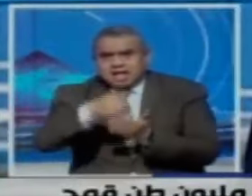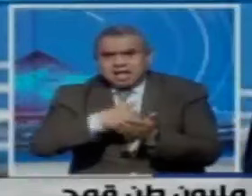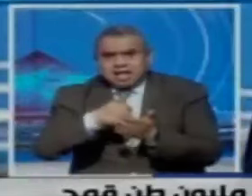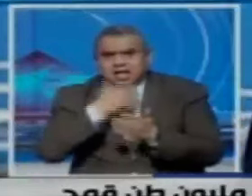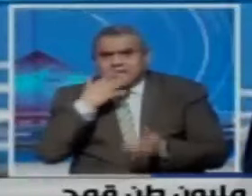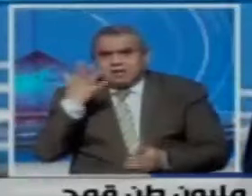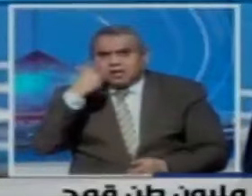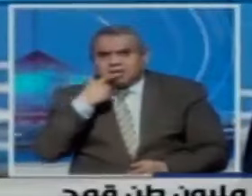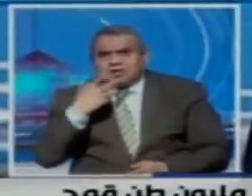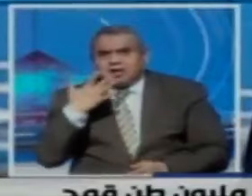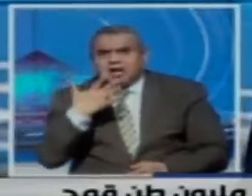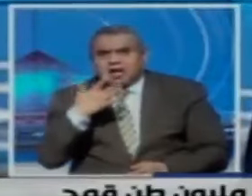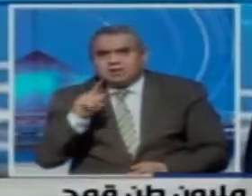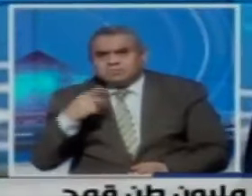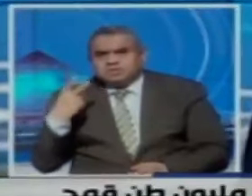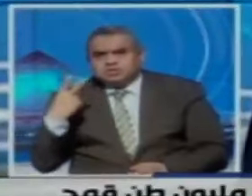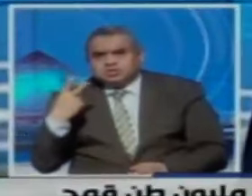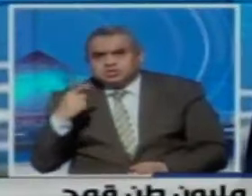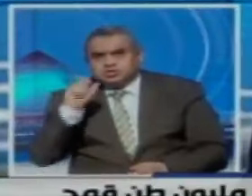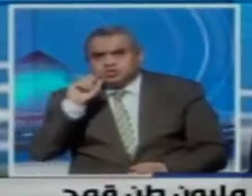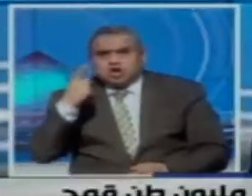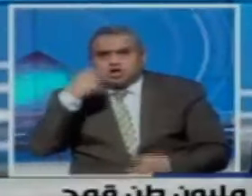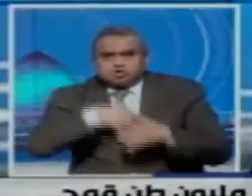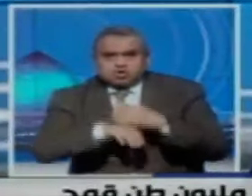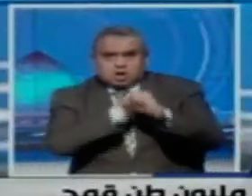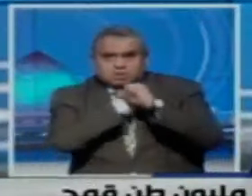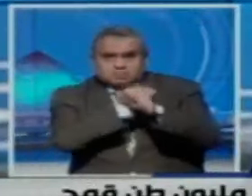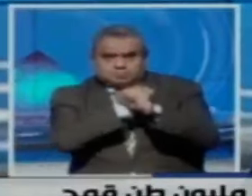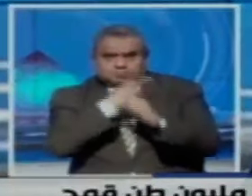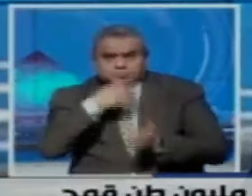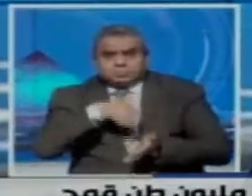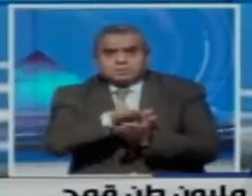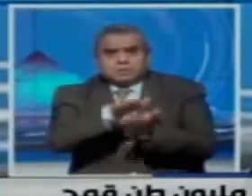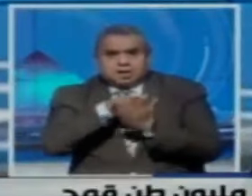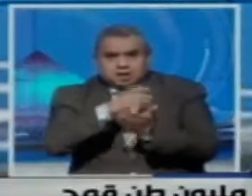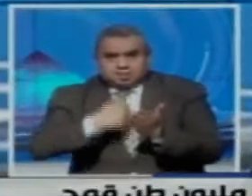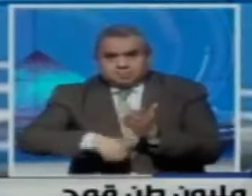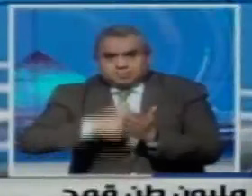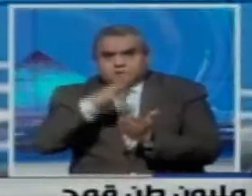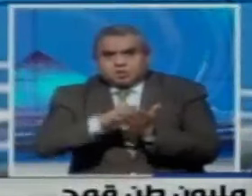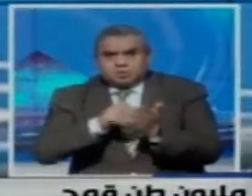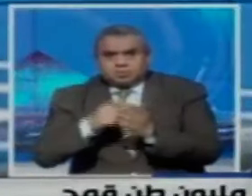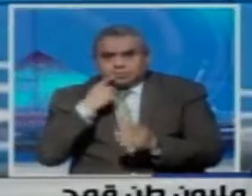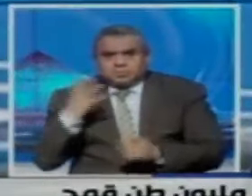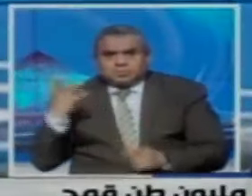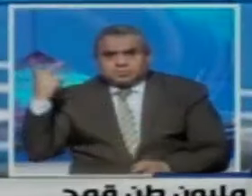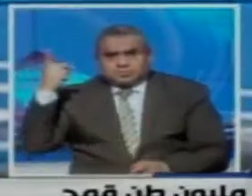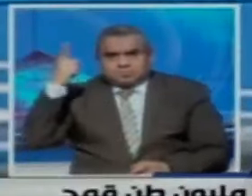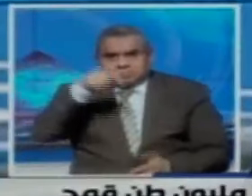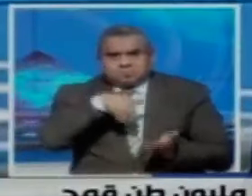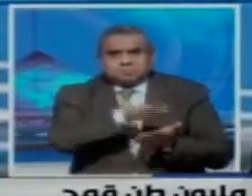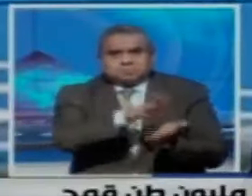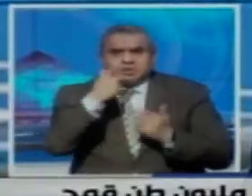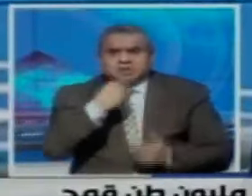لنحو 5.2 شهر، موضحا أن حجم التوريد المحلي بلغ منذ بداية الموسم وحتى